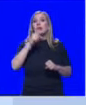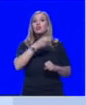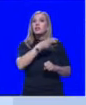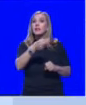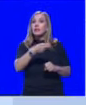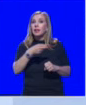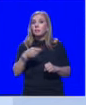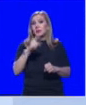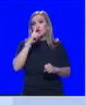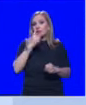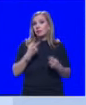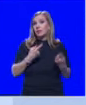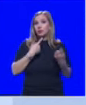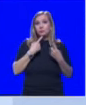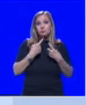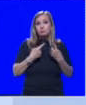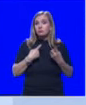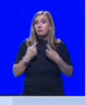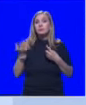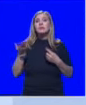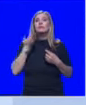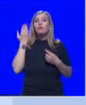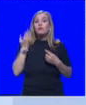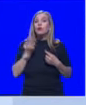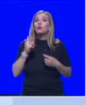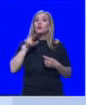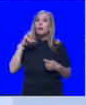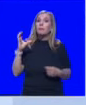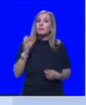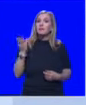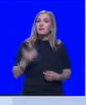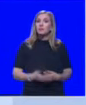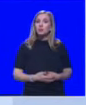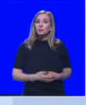които са важни и са изговаряни вече от Движението за права и свободи?